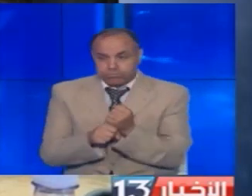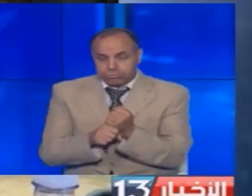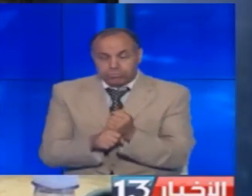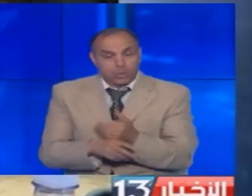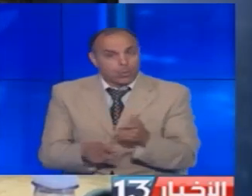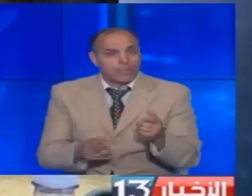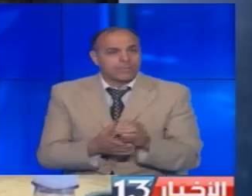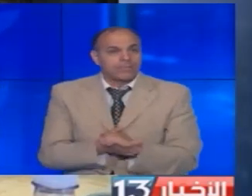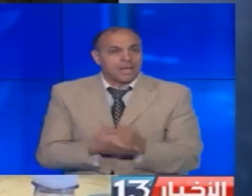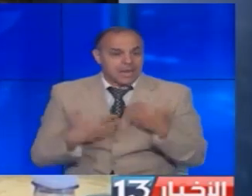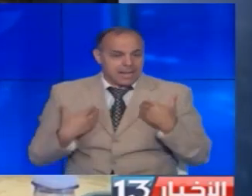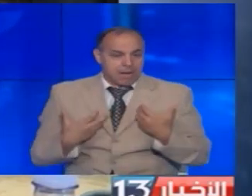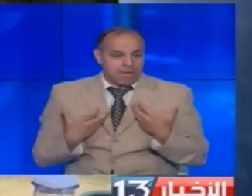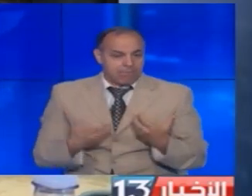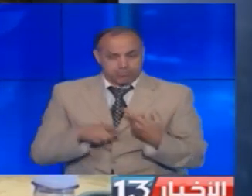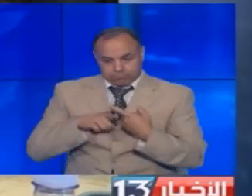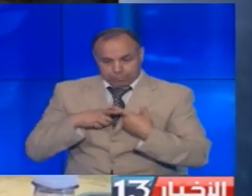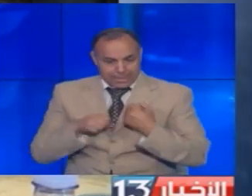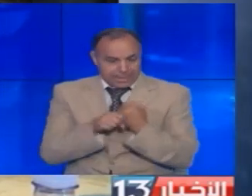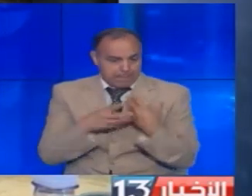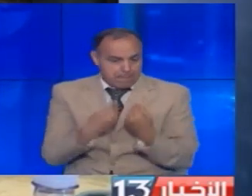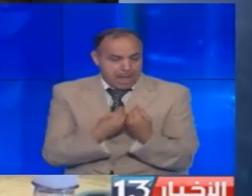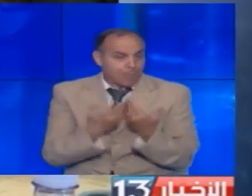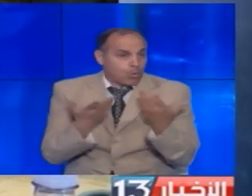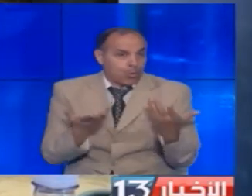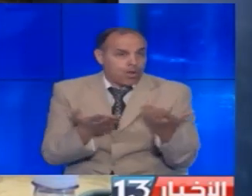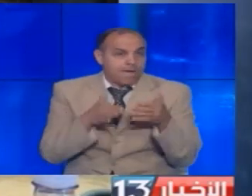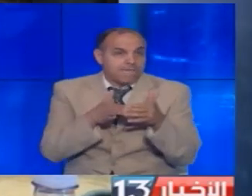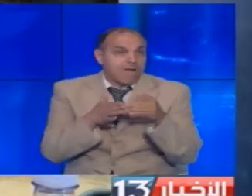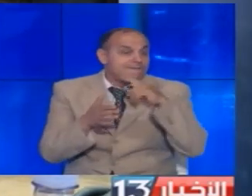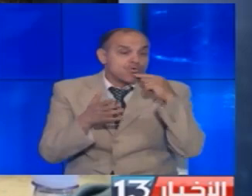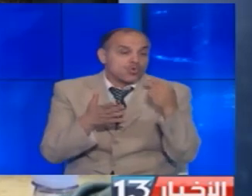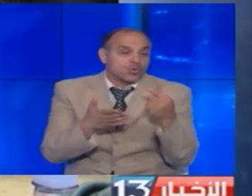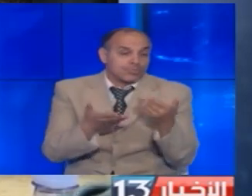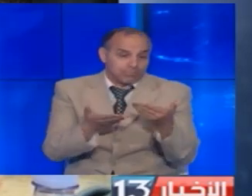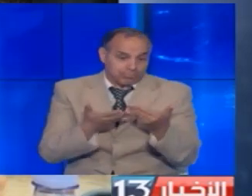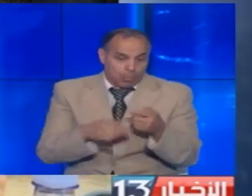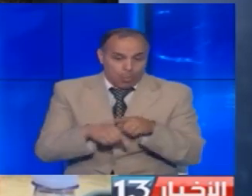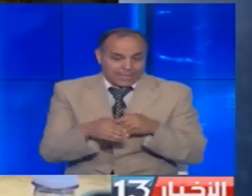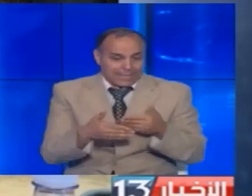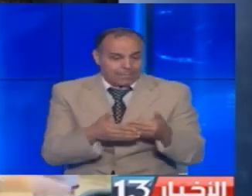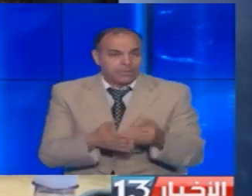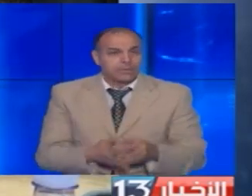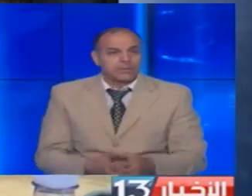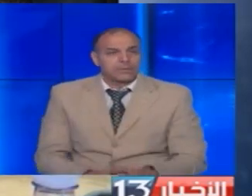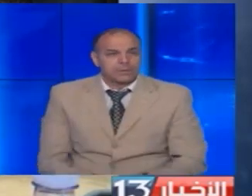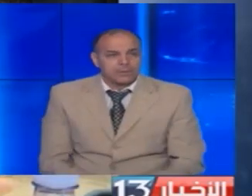طويلة. نحن نريد شركاء يؤمنون حاجياتنا من الملابس في أقصر الآجال.